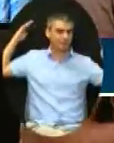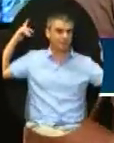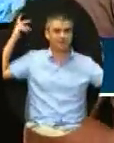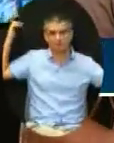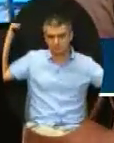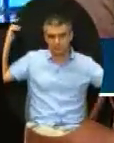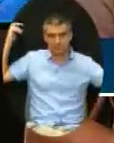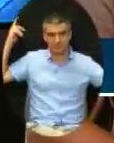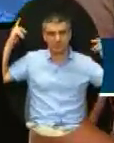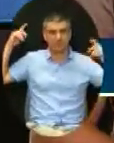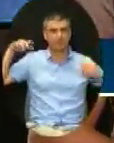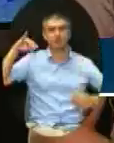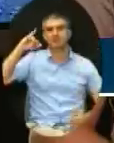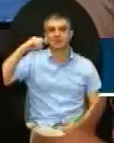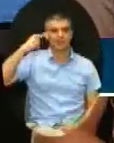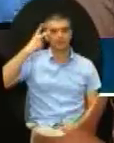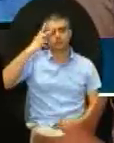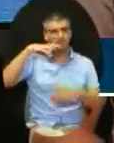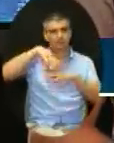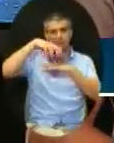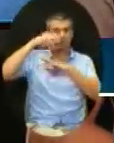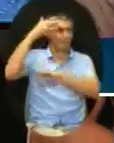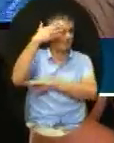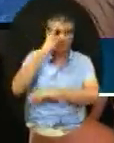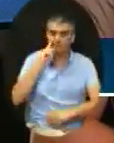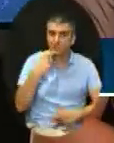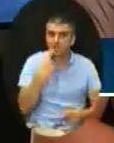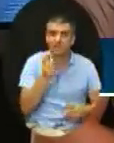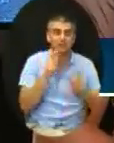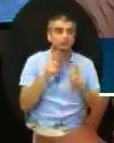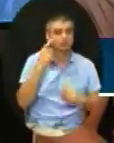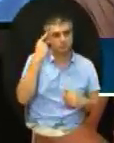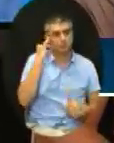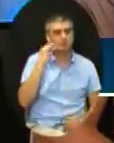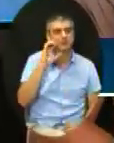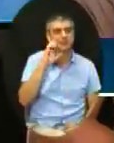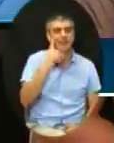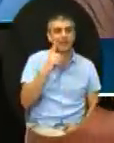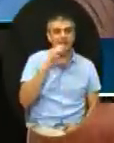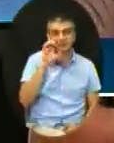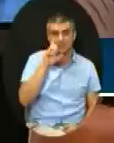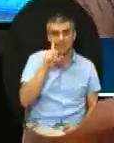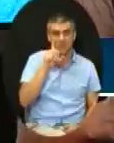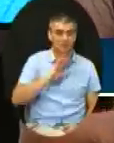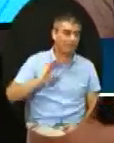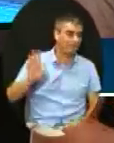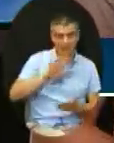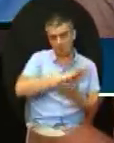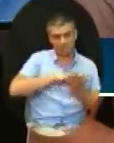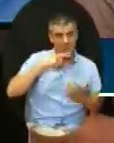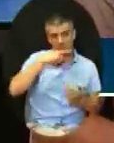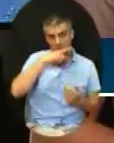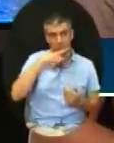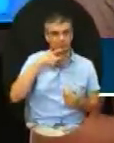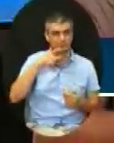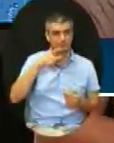יודע, יצר ג' של שתי מבנים עם דגל ישראל. חשוב לדבר שאנשים ידעו מה זה אי אחד. אי אחד וכל המרחב הדומים שנקרא,